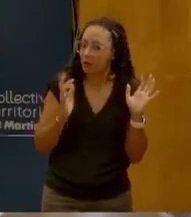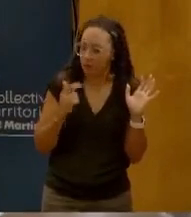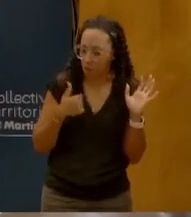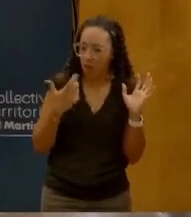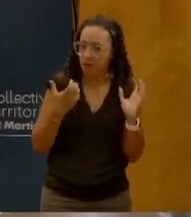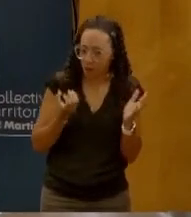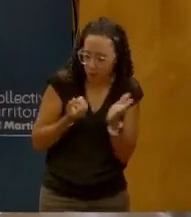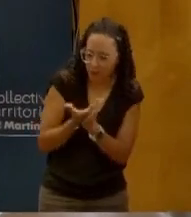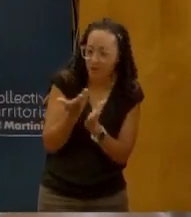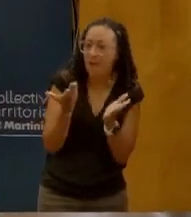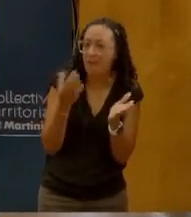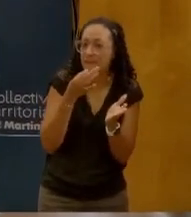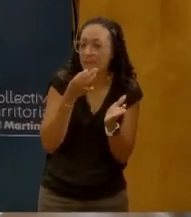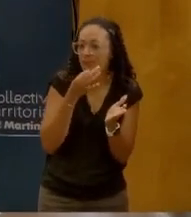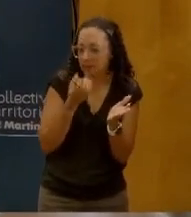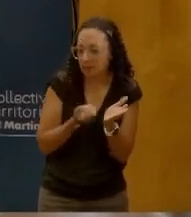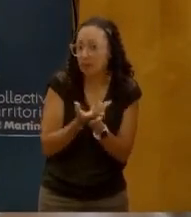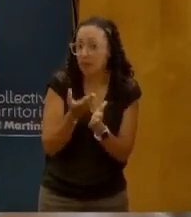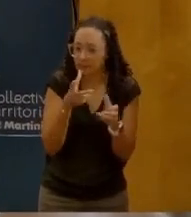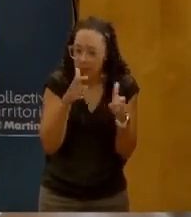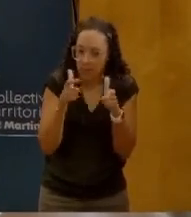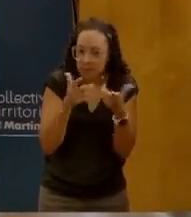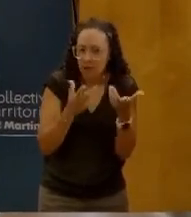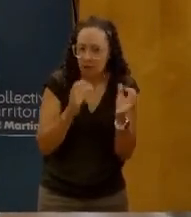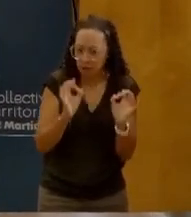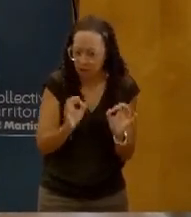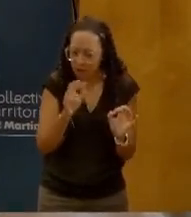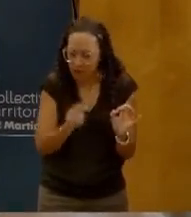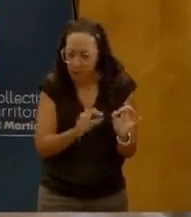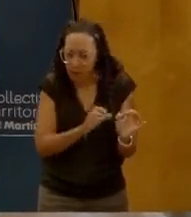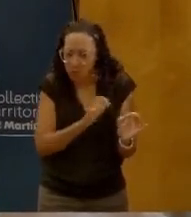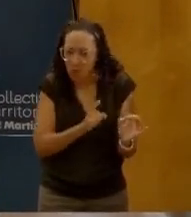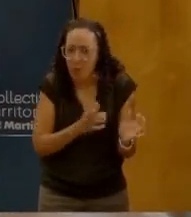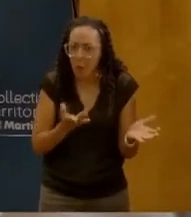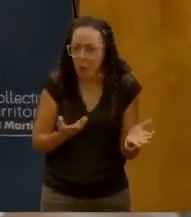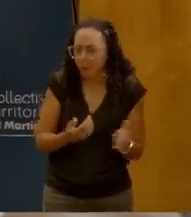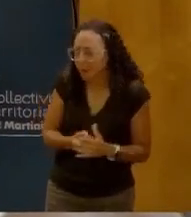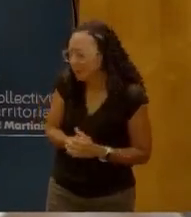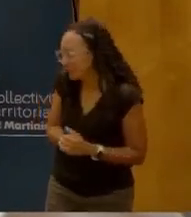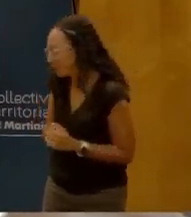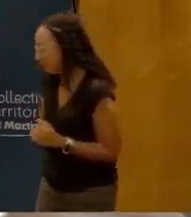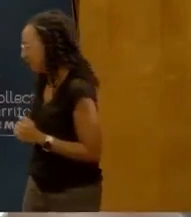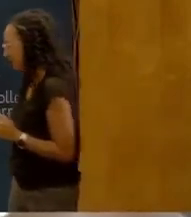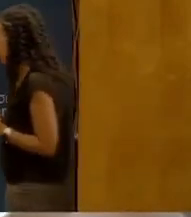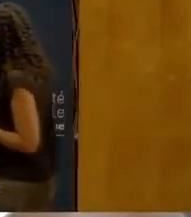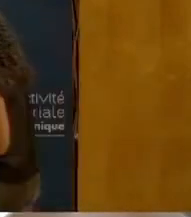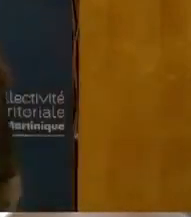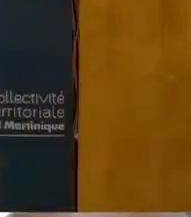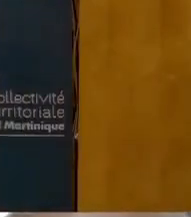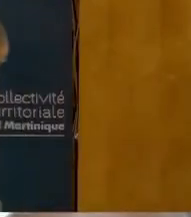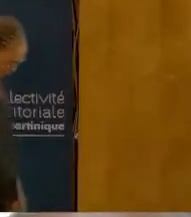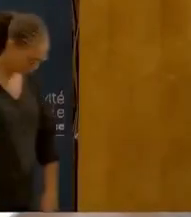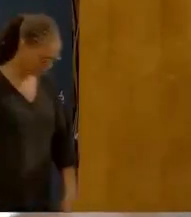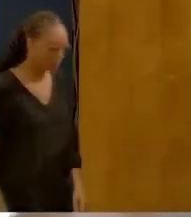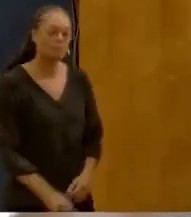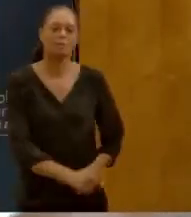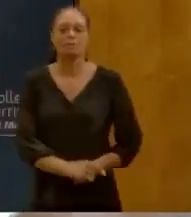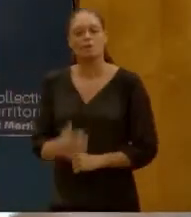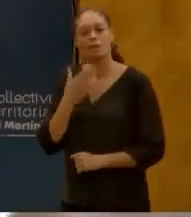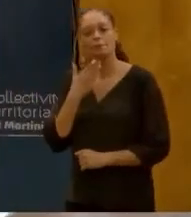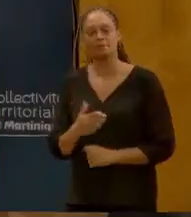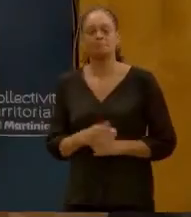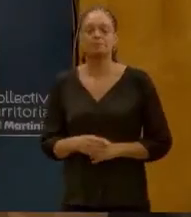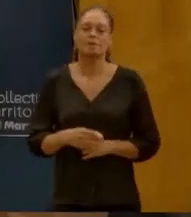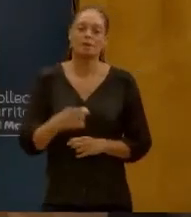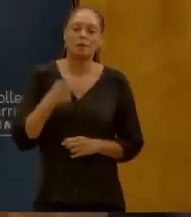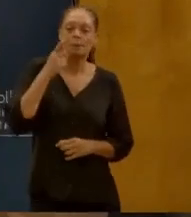cette information que j'ai lue et vérifier en même temps si c'est exact ou pas. Merci. Monsieur Duverger. Non, simplement pour clarifier,